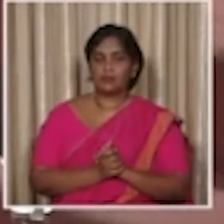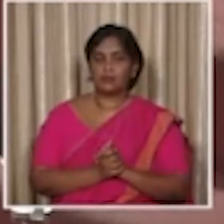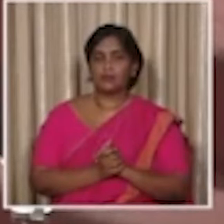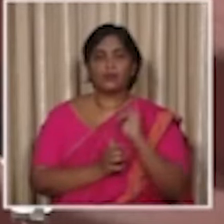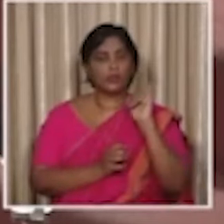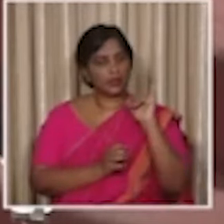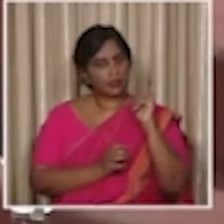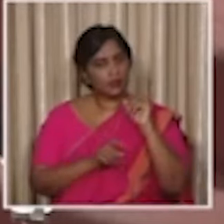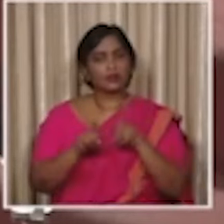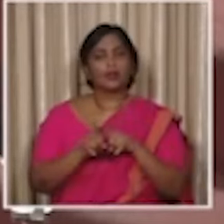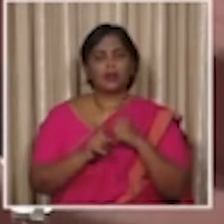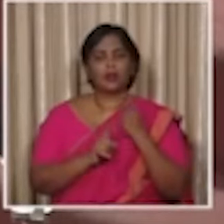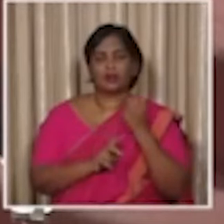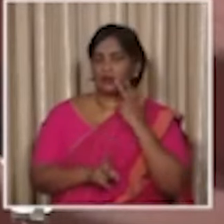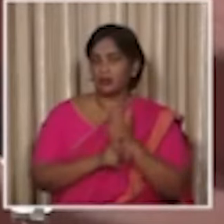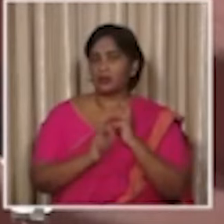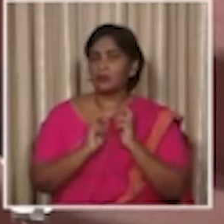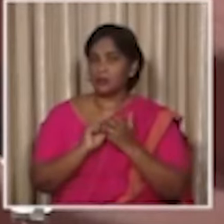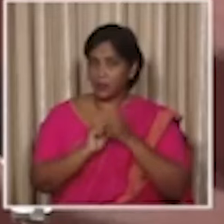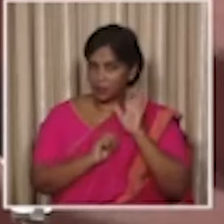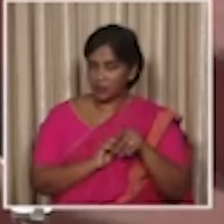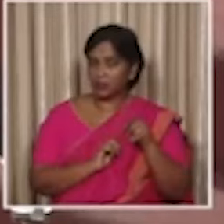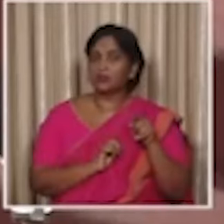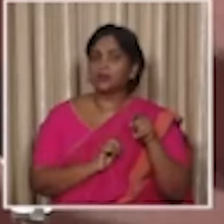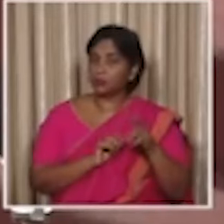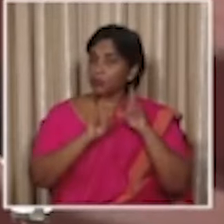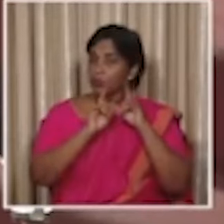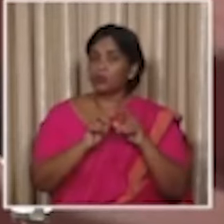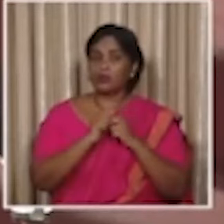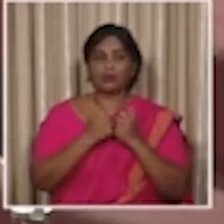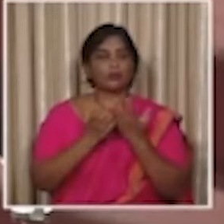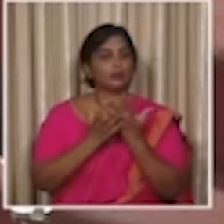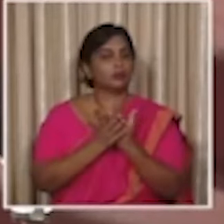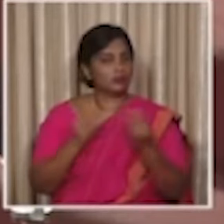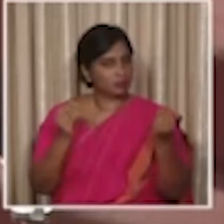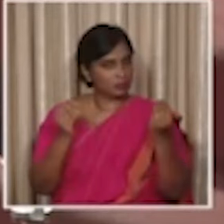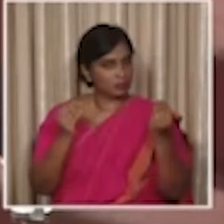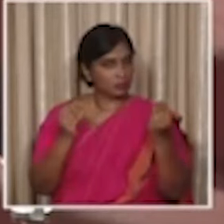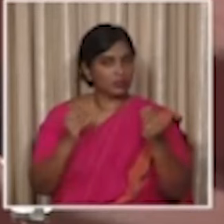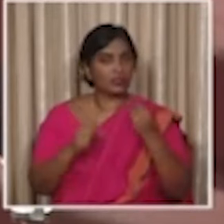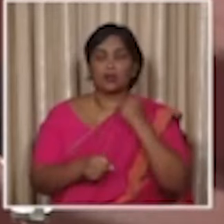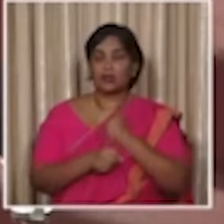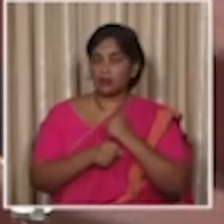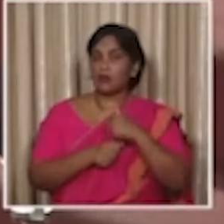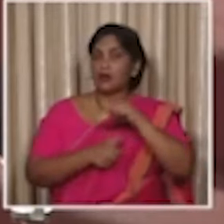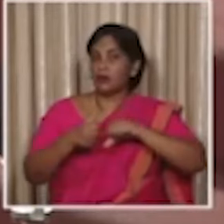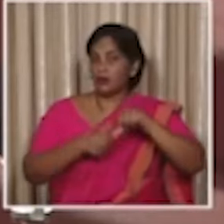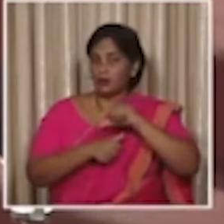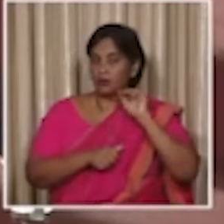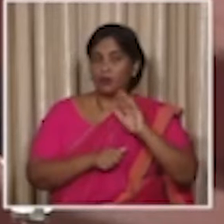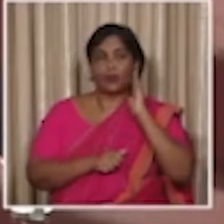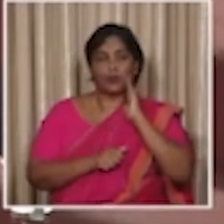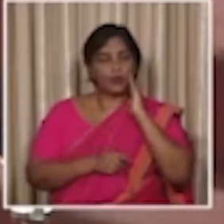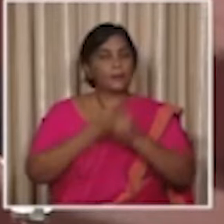यम किसी आकारेक अपि आर्थिक अर्बुदयक् तियेनवनम् ए अर्बुदये विसंधीम संबंधयेन राज्य आयतन वलट